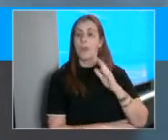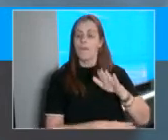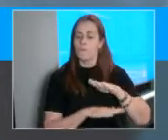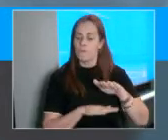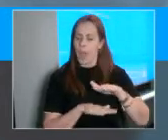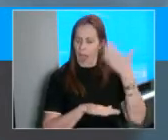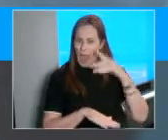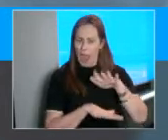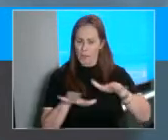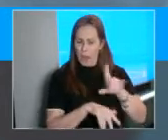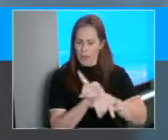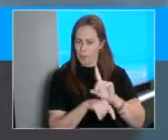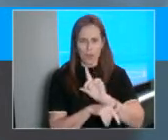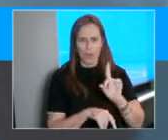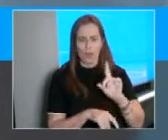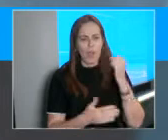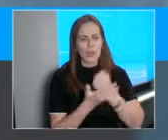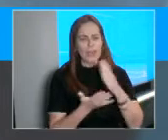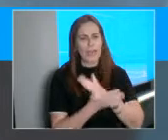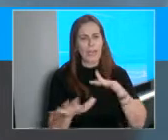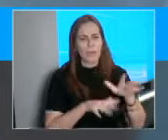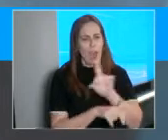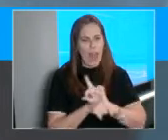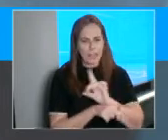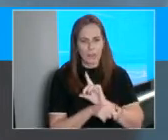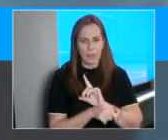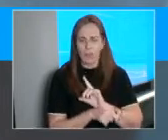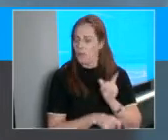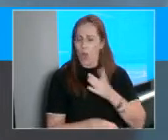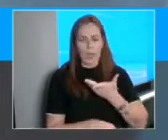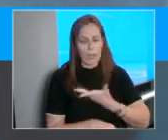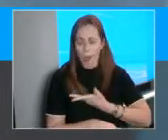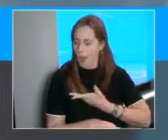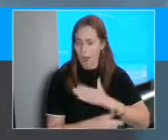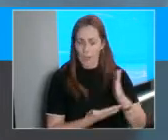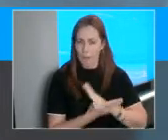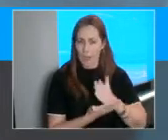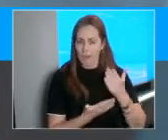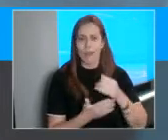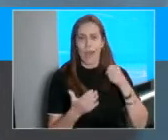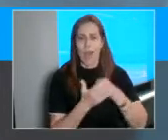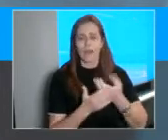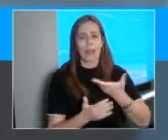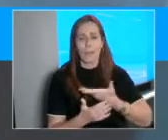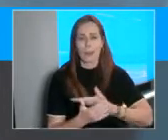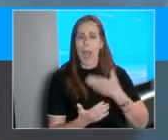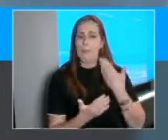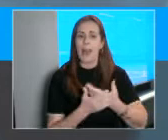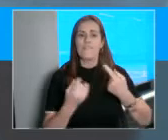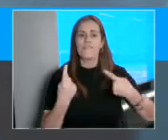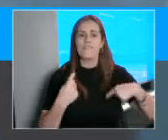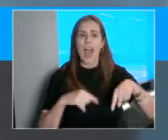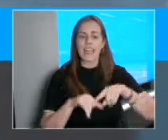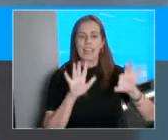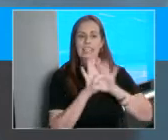מועצת המדינה הזמנית לא אישרה את החלטת הממשלה הזמנית, ודחתה את קבלת ההחלטה הסופית עד לקבלת המלצה מוועדת